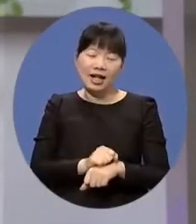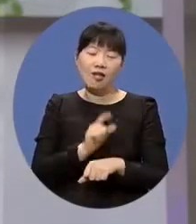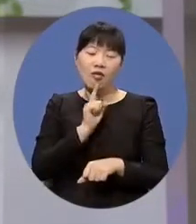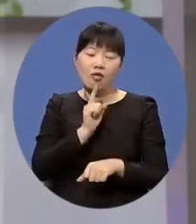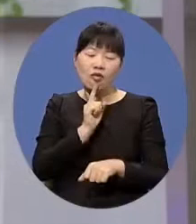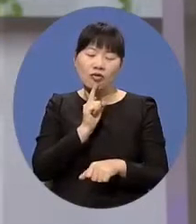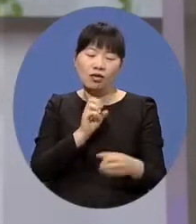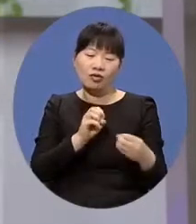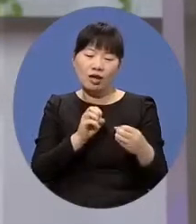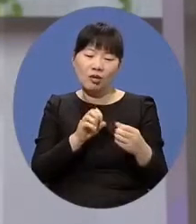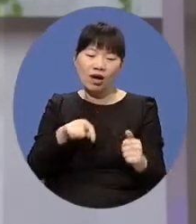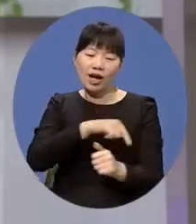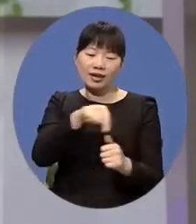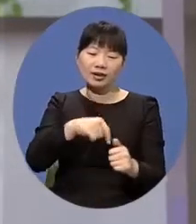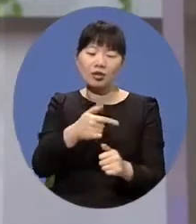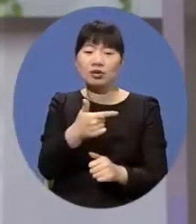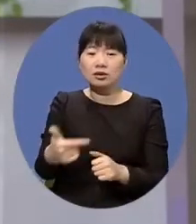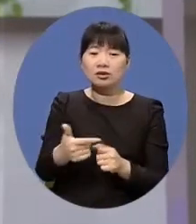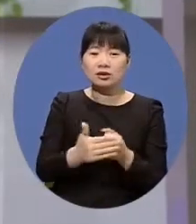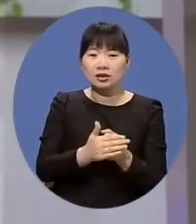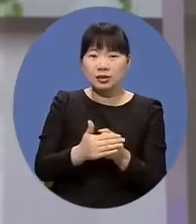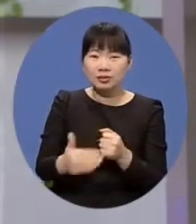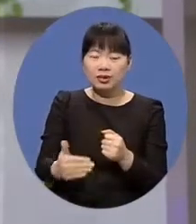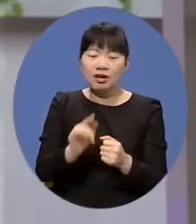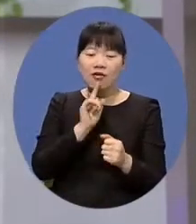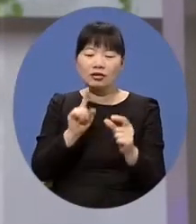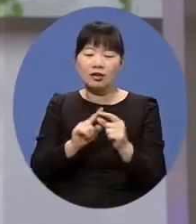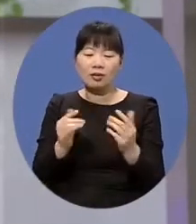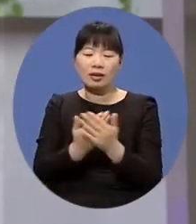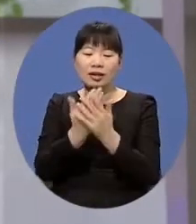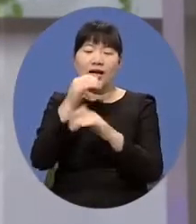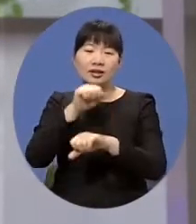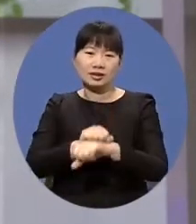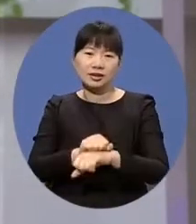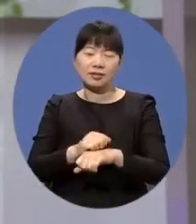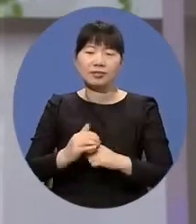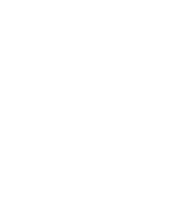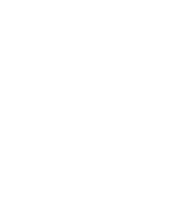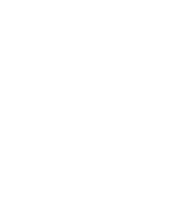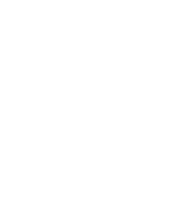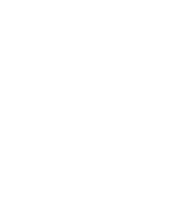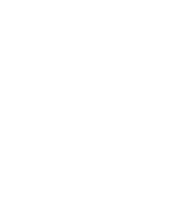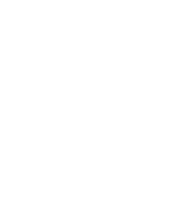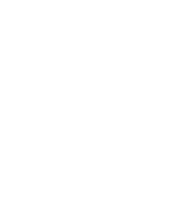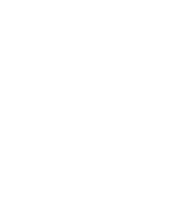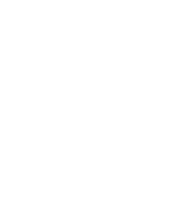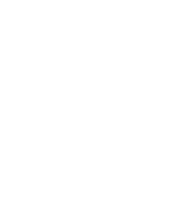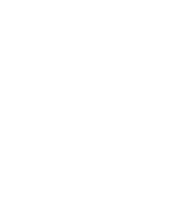자극을 충분히 더 많이 주기 때문에 언어 발달이 더 많이 나타난다고 봐요. 그렇죠.